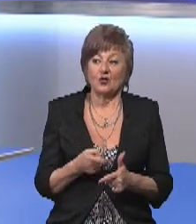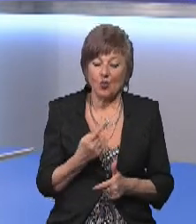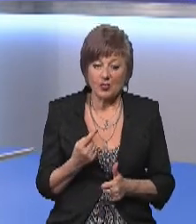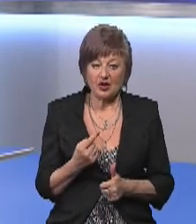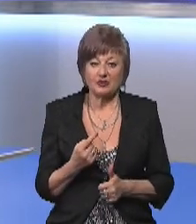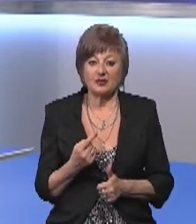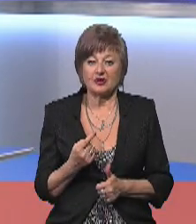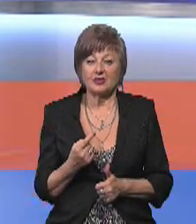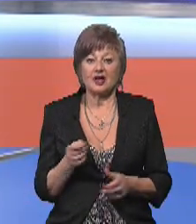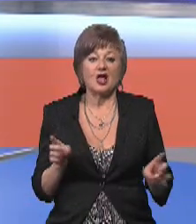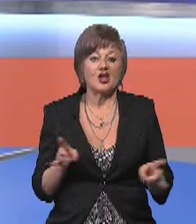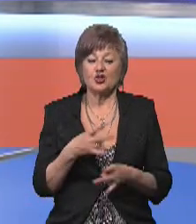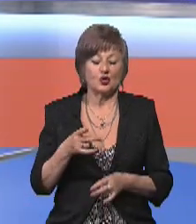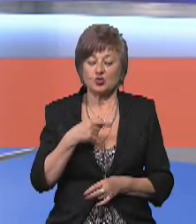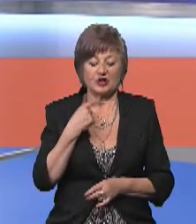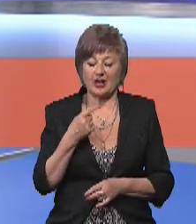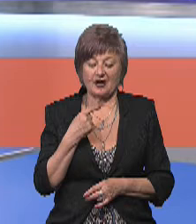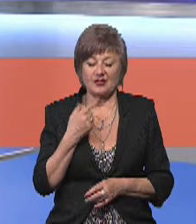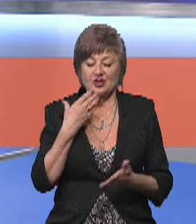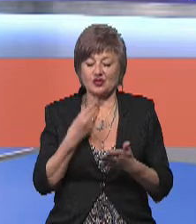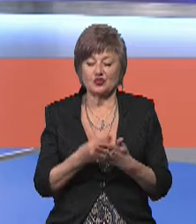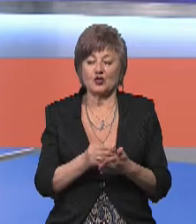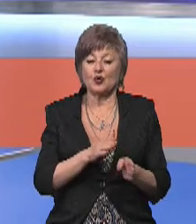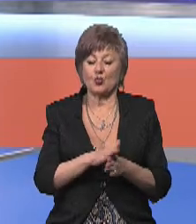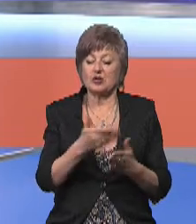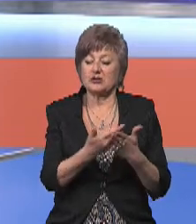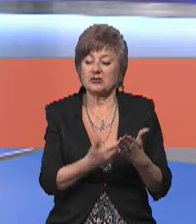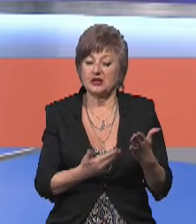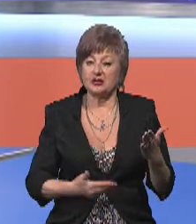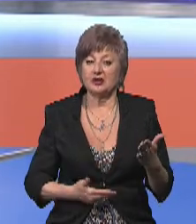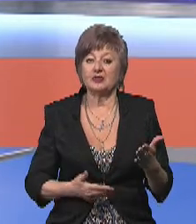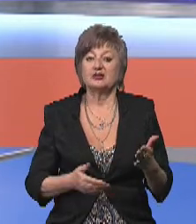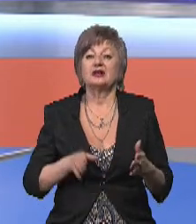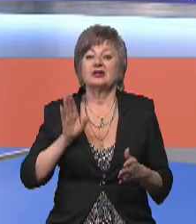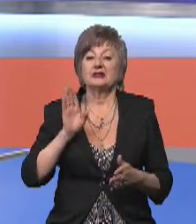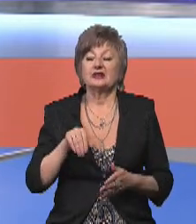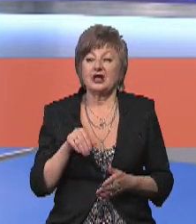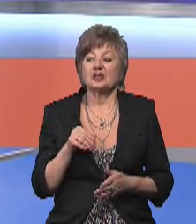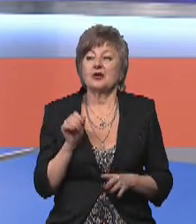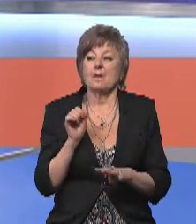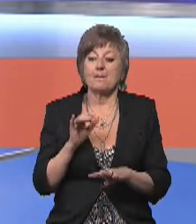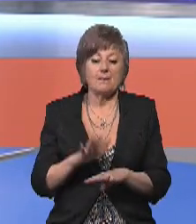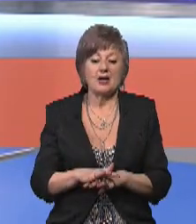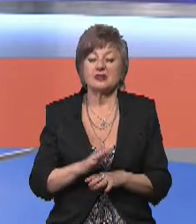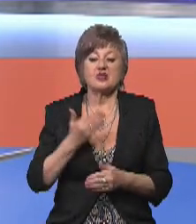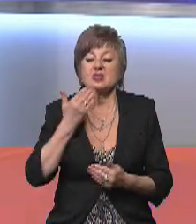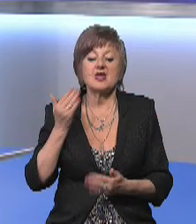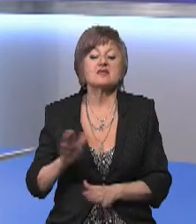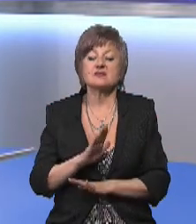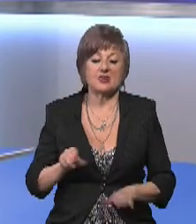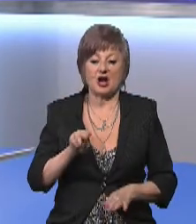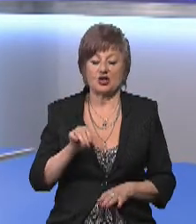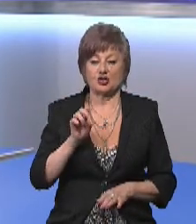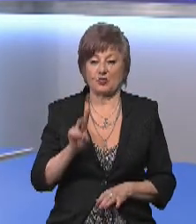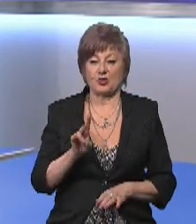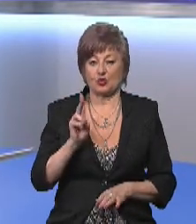що не треба називати конфіденціальні дані. Все, що потрібно, навіть банківські установи не питають пін-код. І це